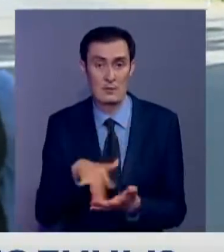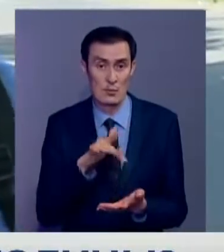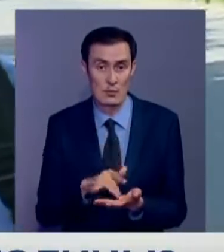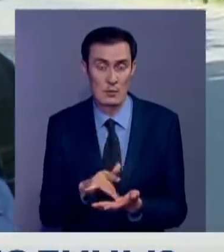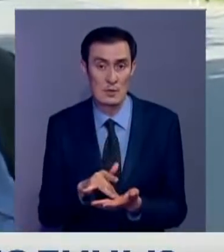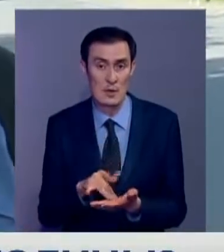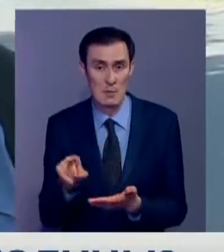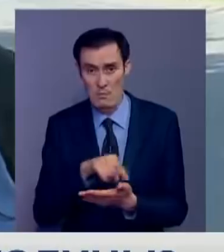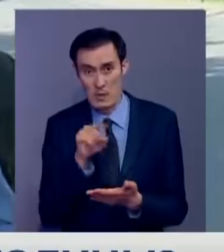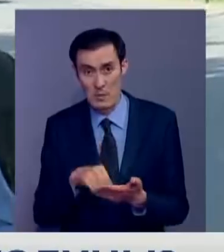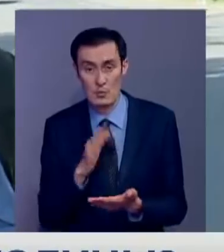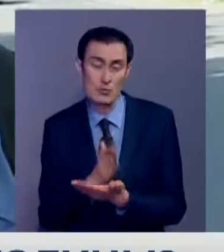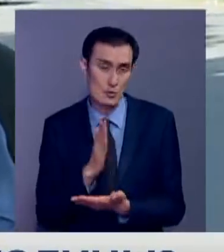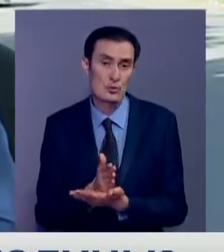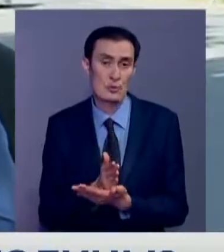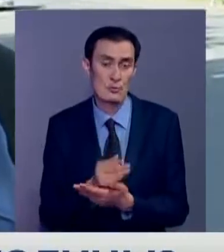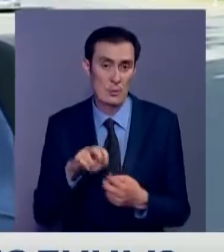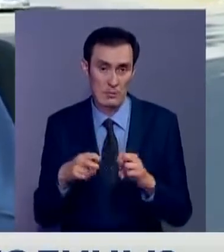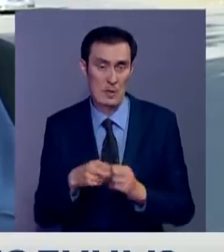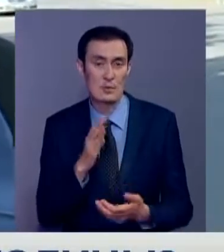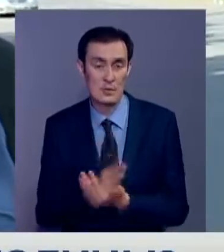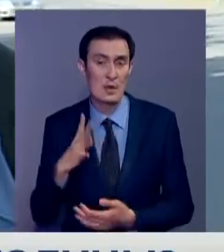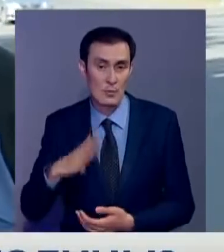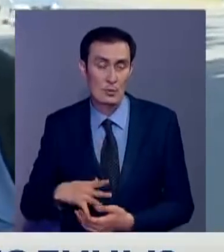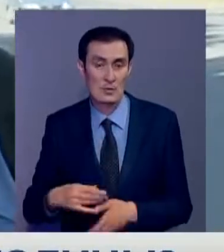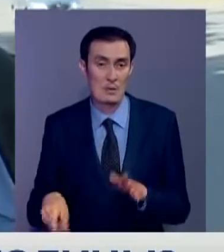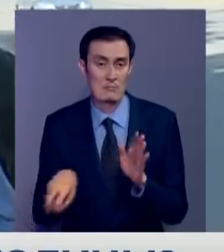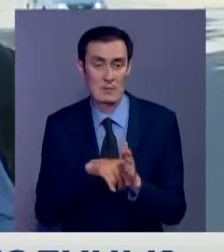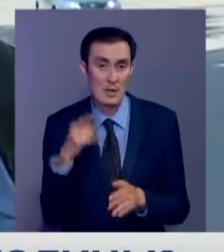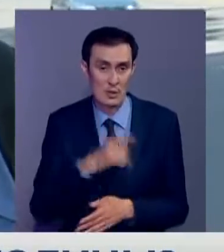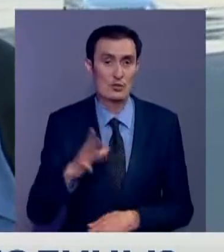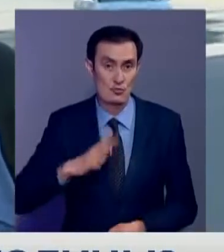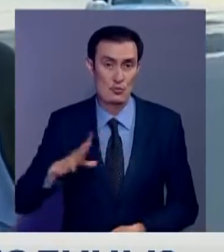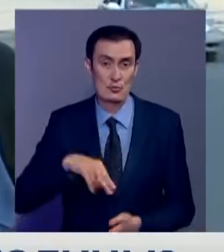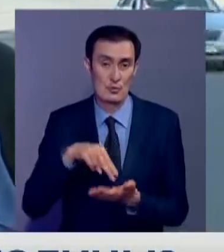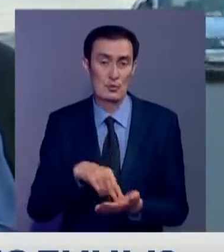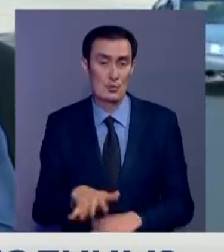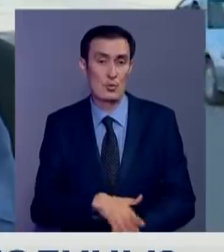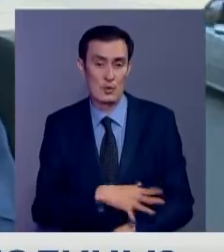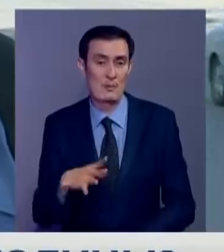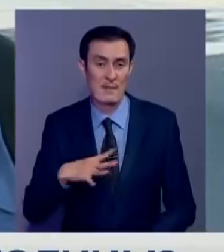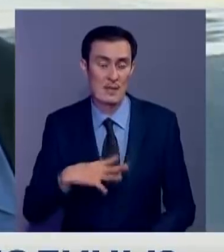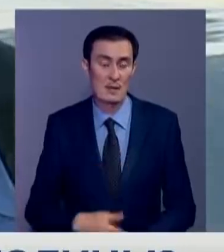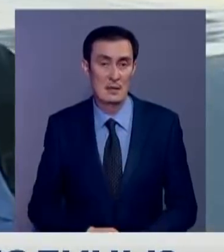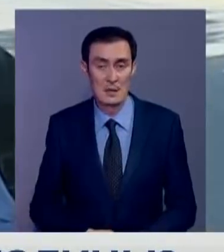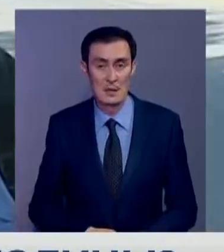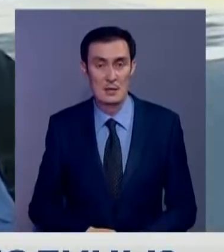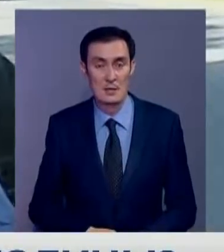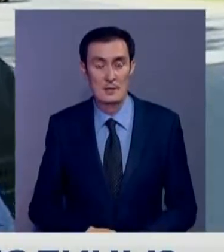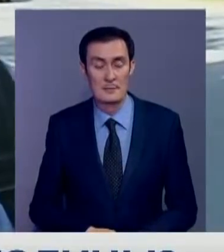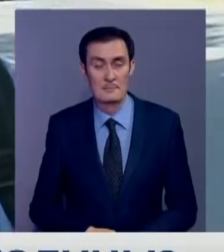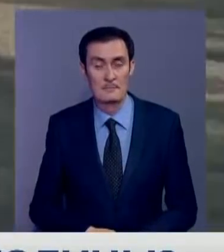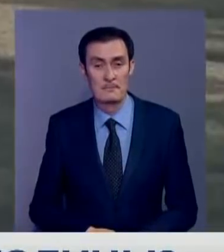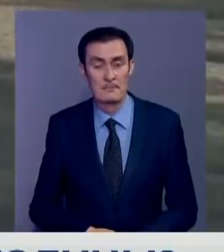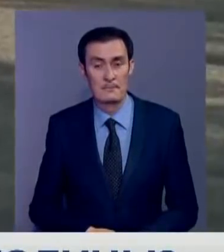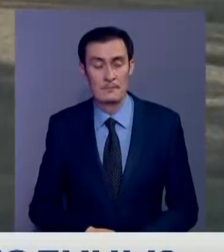день. Обратно как, проблемы есть? Нет? Есть. Есть, приходится ловить такси, ну, ждешь, подолгу бывает. А общественный транспорт не ездит